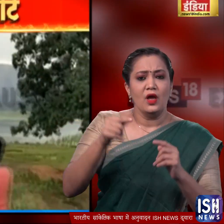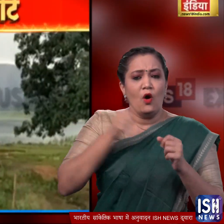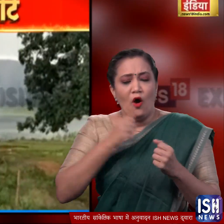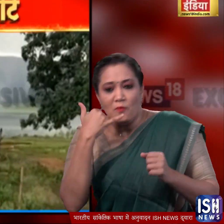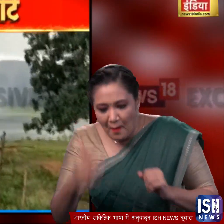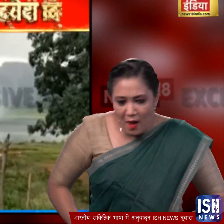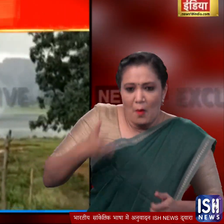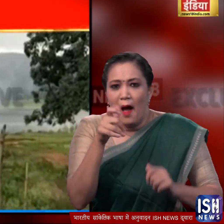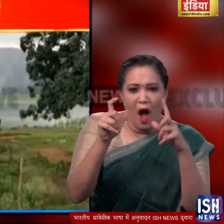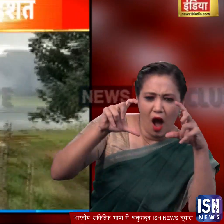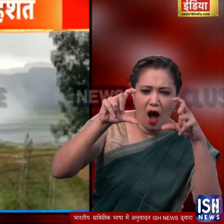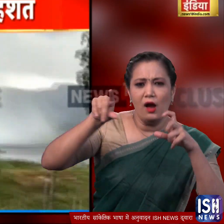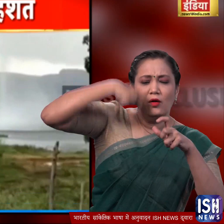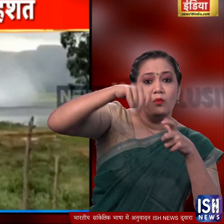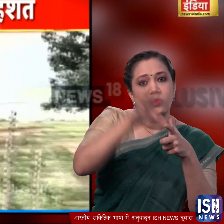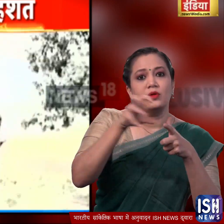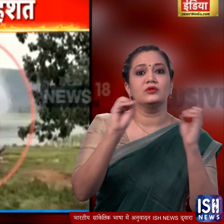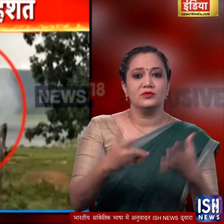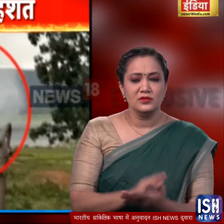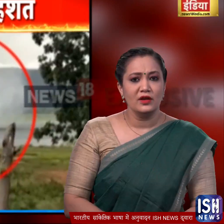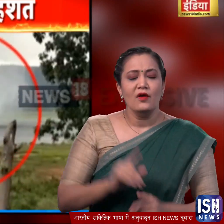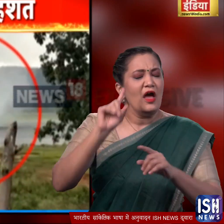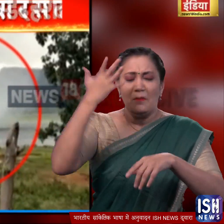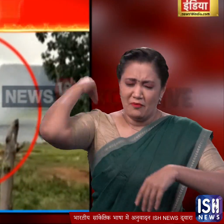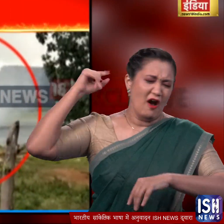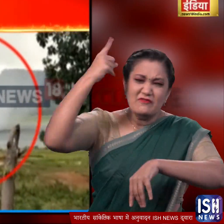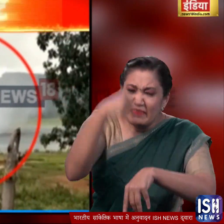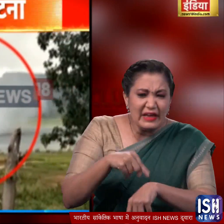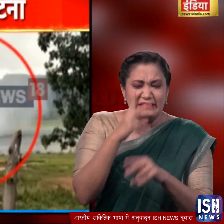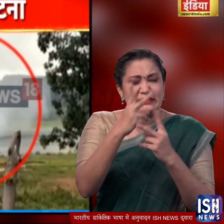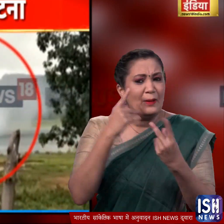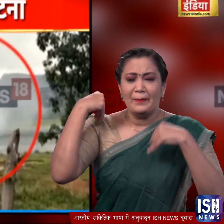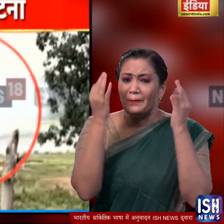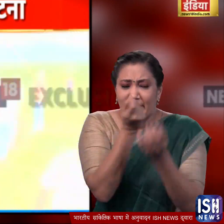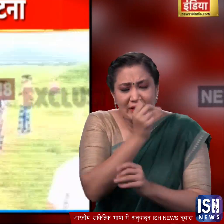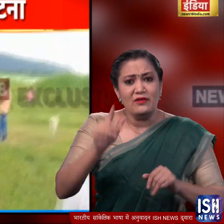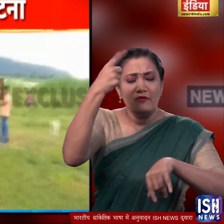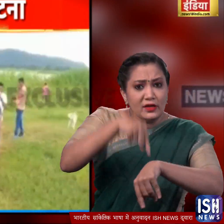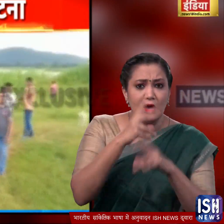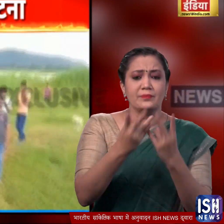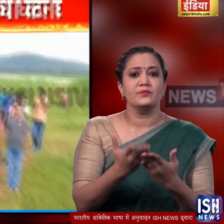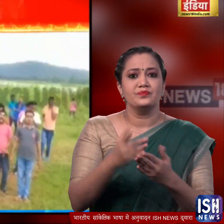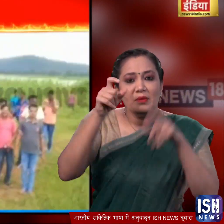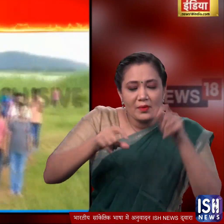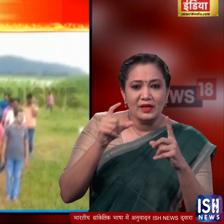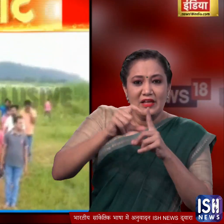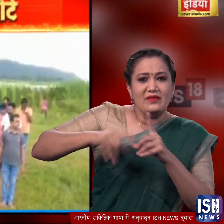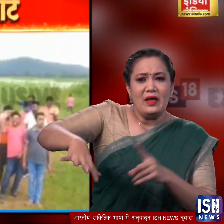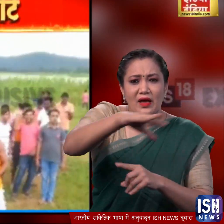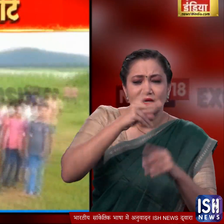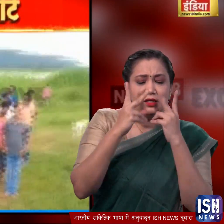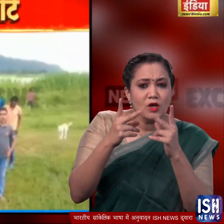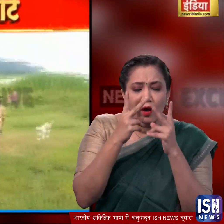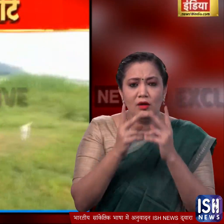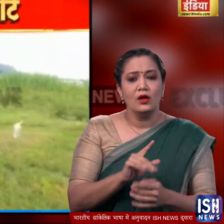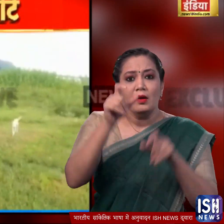फटाफट अपना फोन निकालकर इस बवंडर का वीडियो बनाने लगे, क्योंकि उन्होंने इससे पहले इस तरह की तस्वीर कभी नहीं देखी थी। जिस किसी ने भी देवरी बांध के पास इस